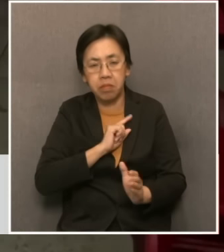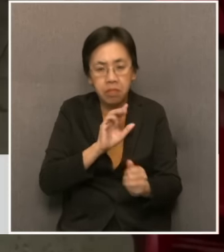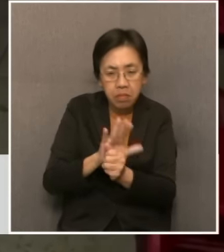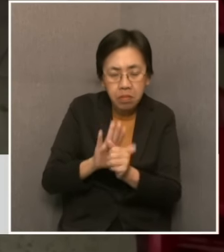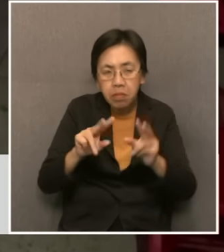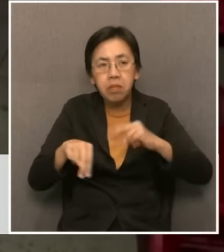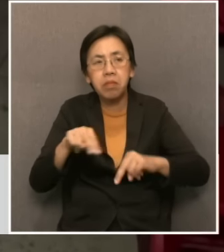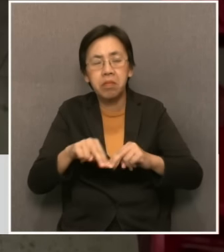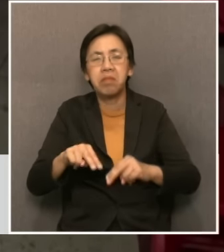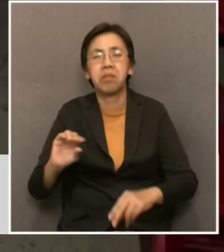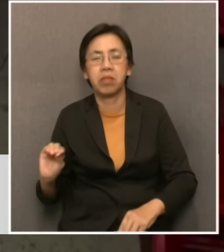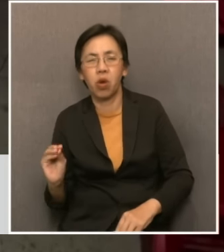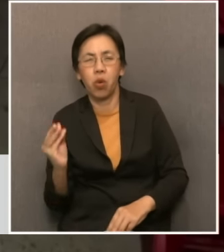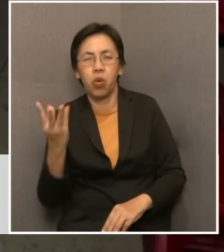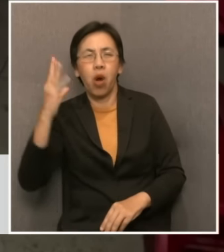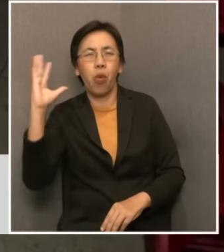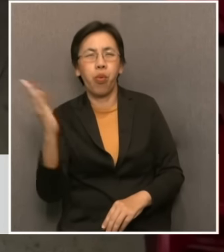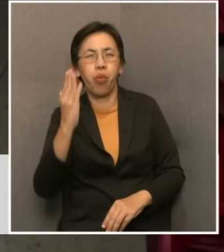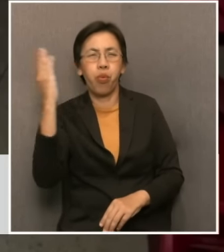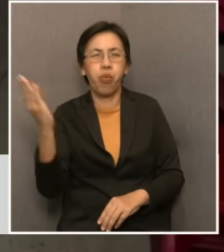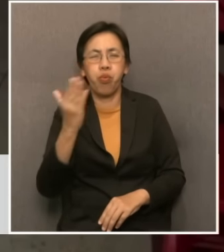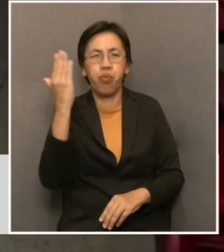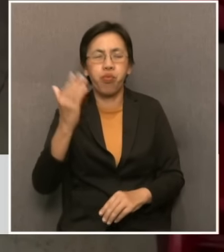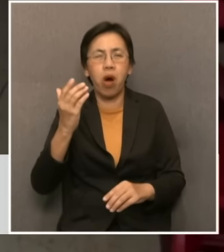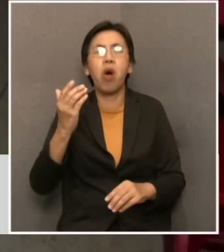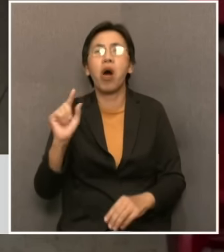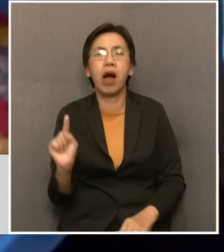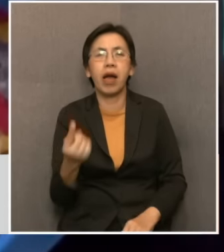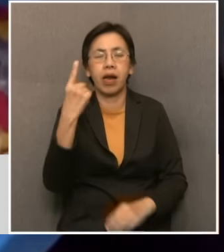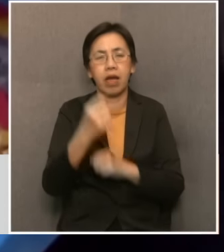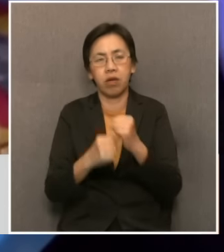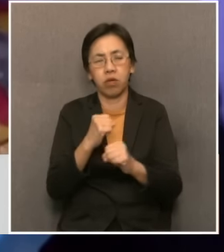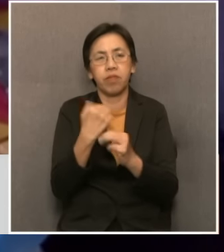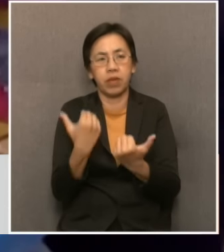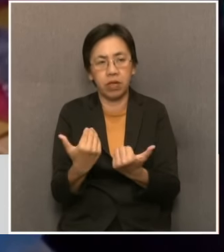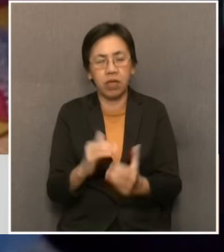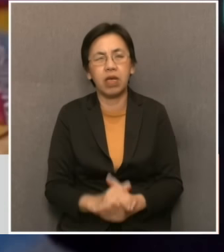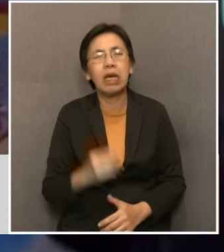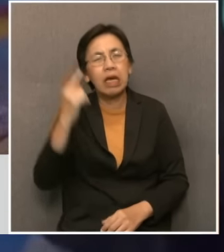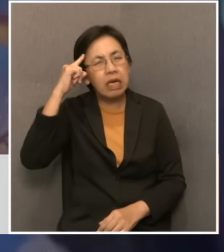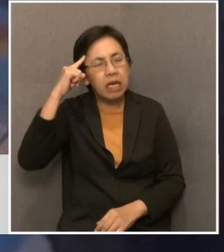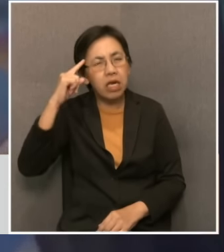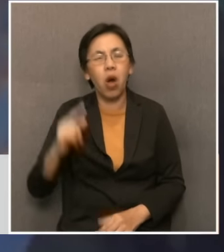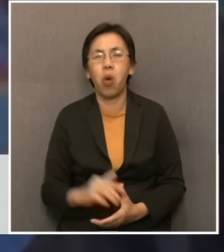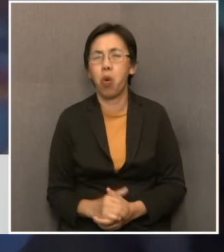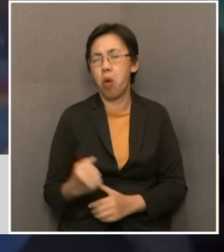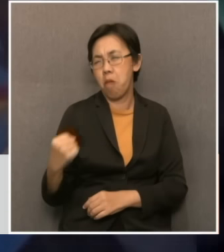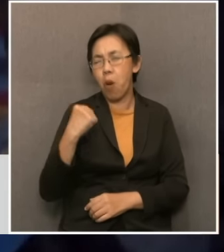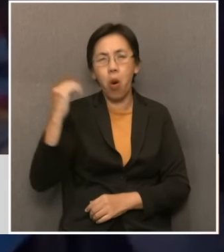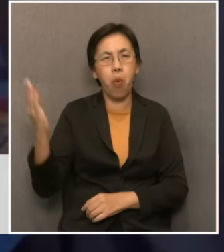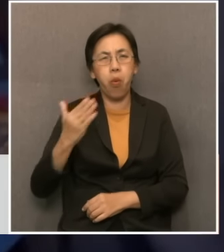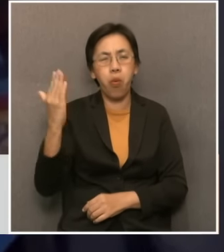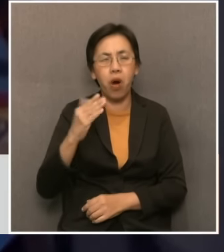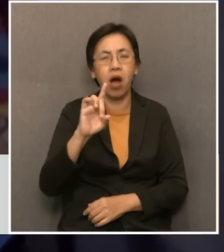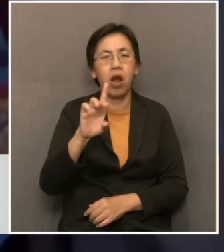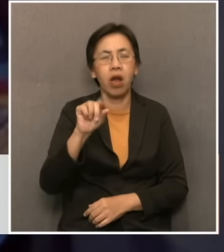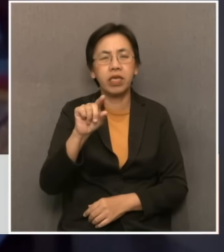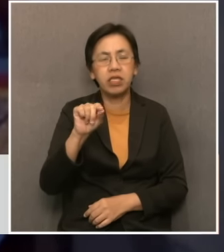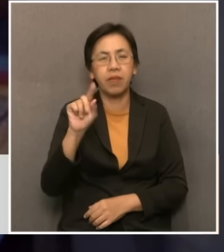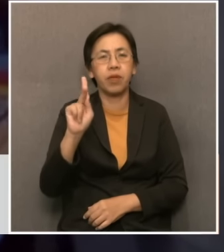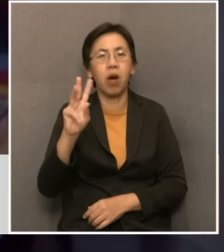มือไซโคลนรมานที่นับเป็นไซโคลนลูกแรกของปีนี้และคาดว่าจะมีแรงลมมากถึง 120